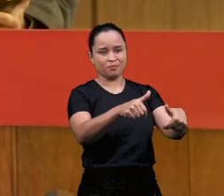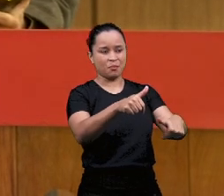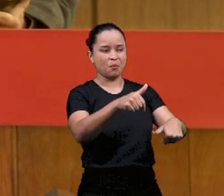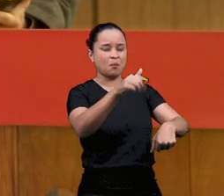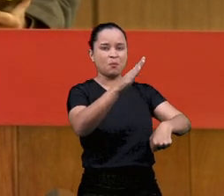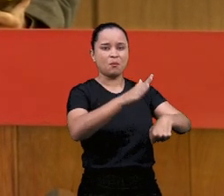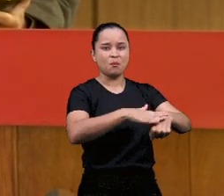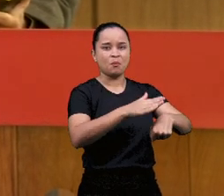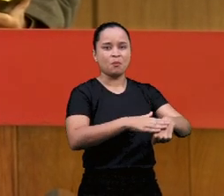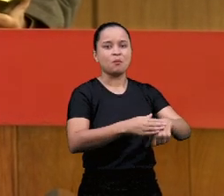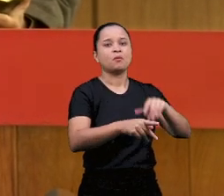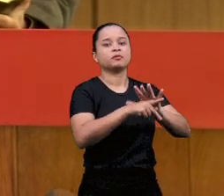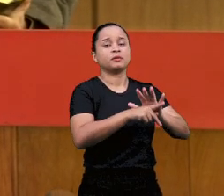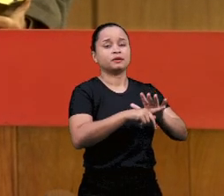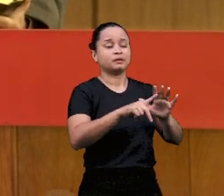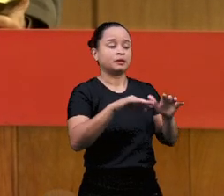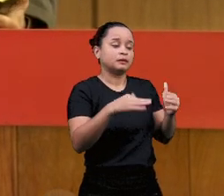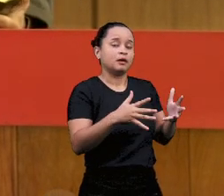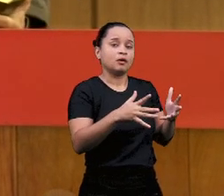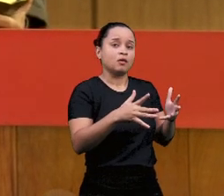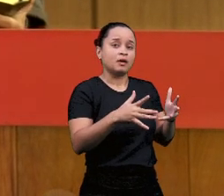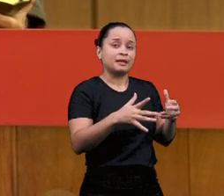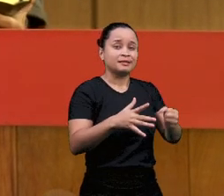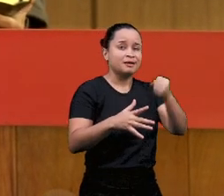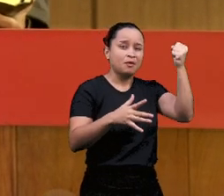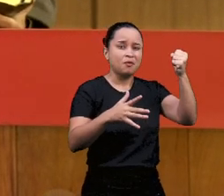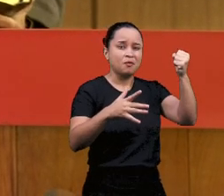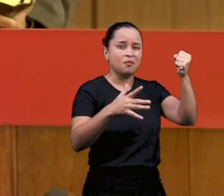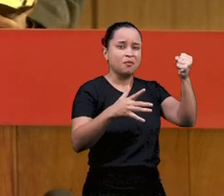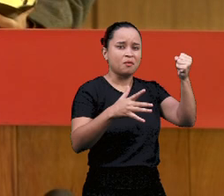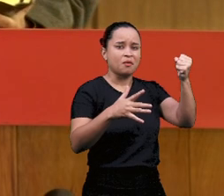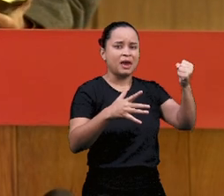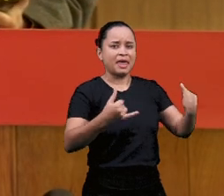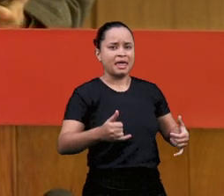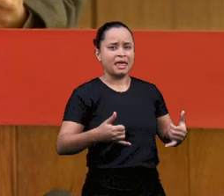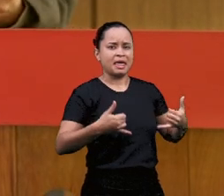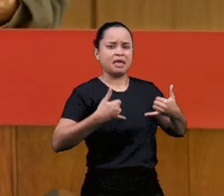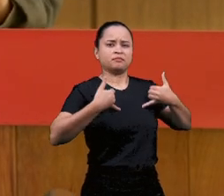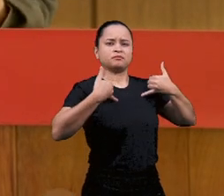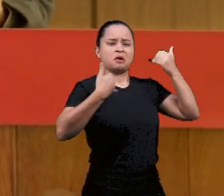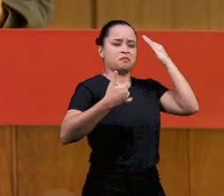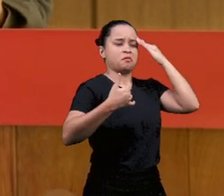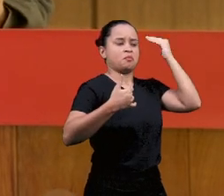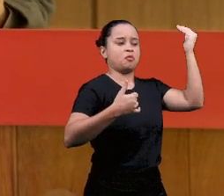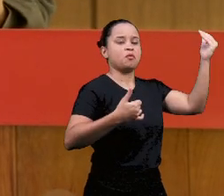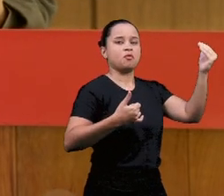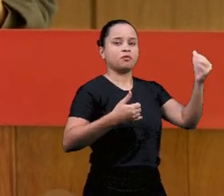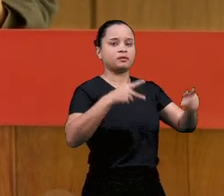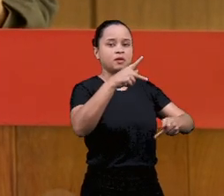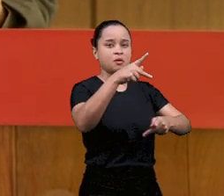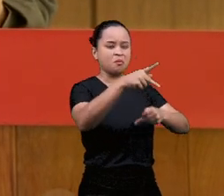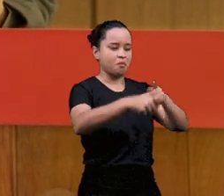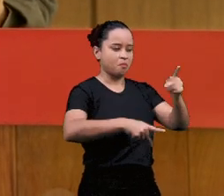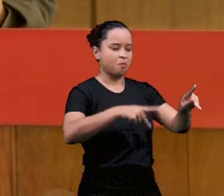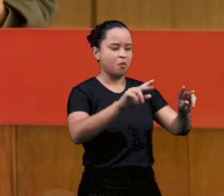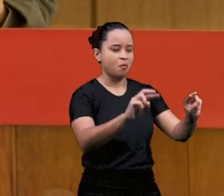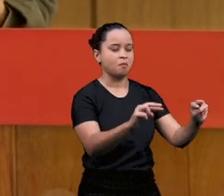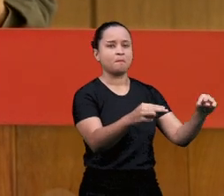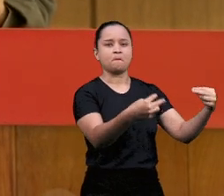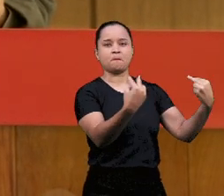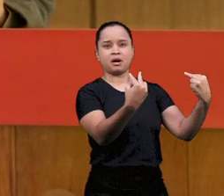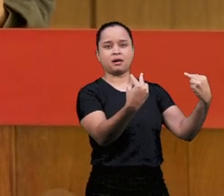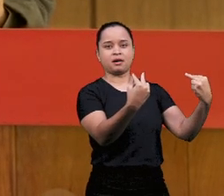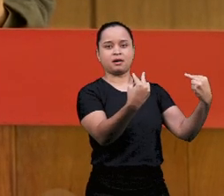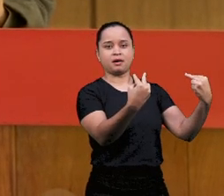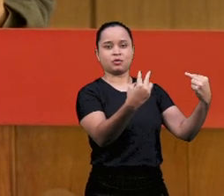lui quittait. Il a été vaniteux dans le sens de vouloir garder son public et être le centre des attentions. Et quand il a agi comme